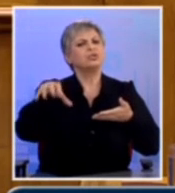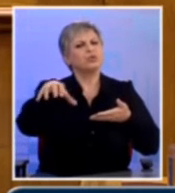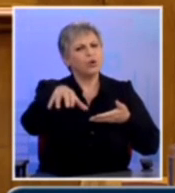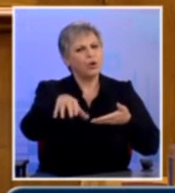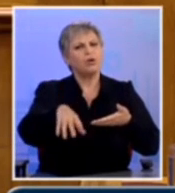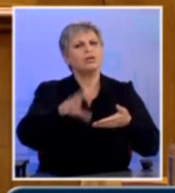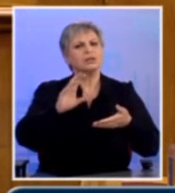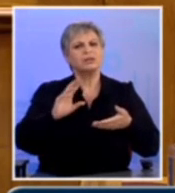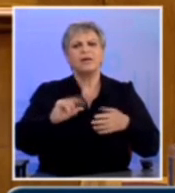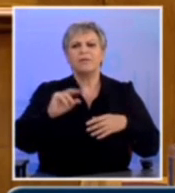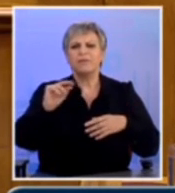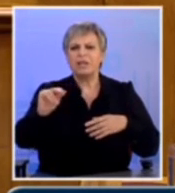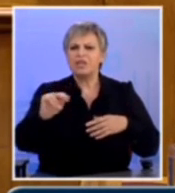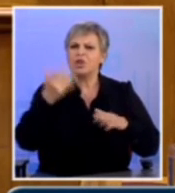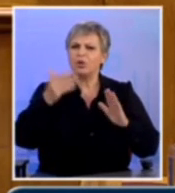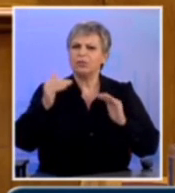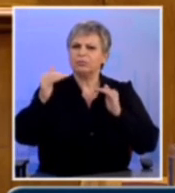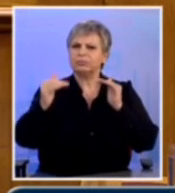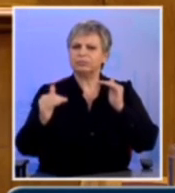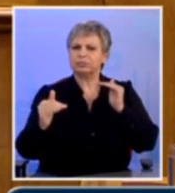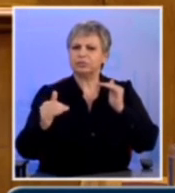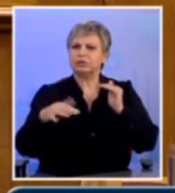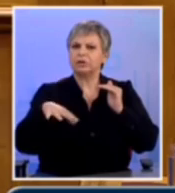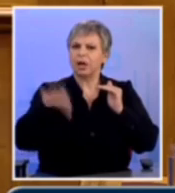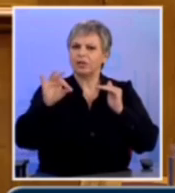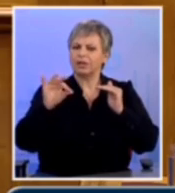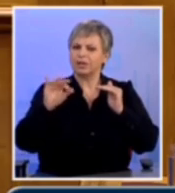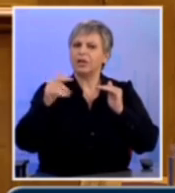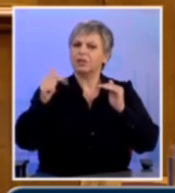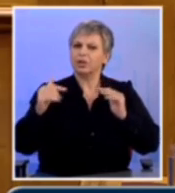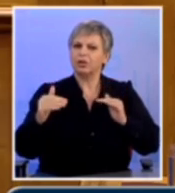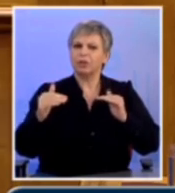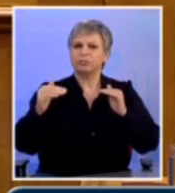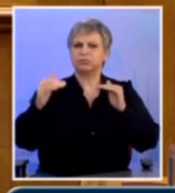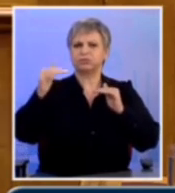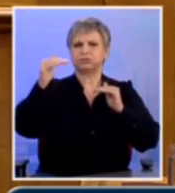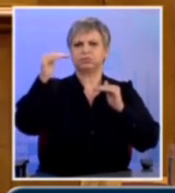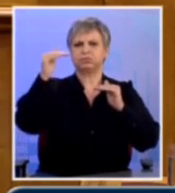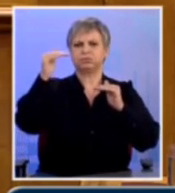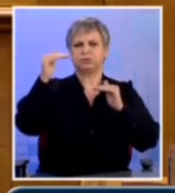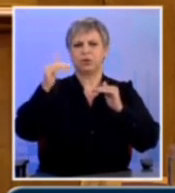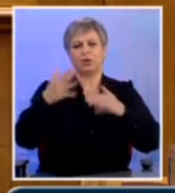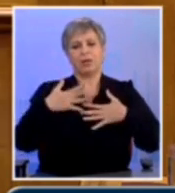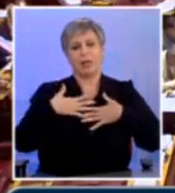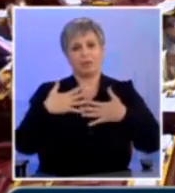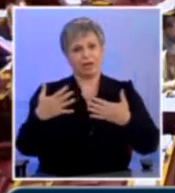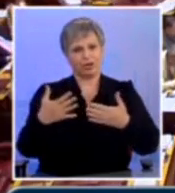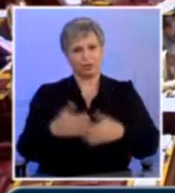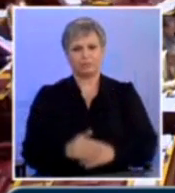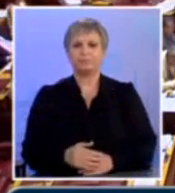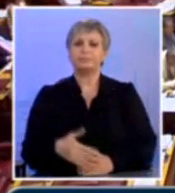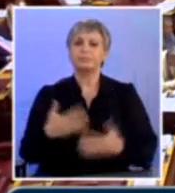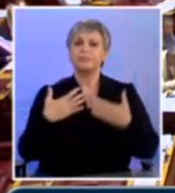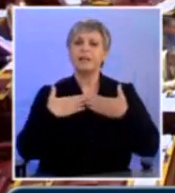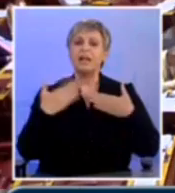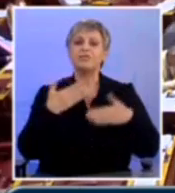σημεία από ό,τι είμαστε εμείς και σήμερα βρίσκονται μίλια μπροστά από ό,τι είμαστε εμείς. Ευχαριστώ. Ευχαριστούμε κύριε Υπουργέ.